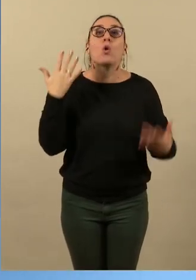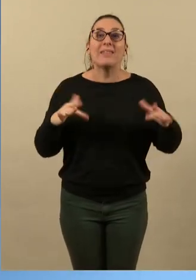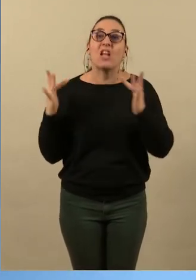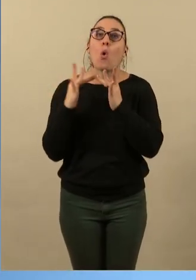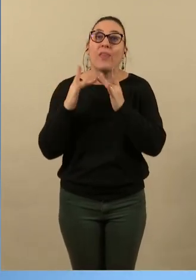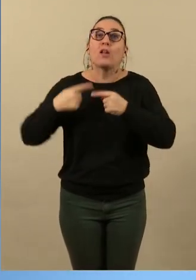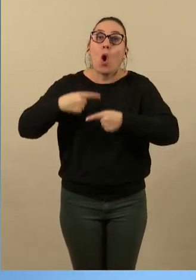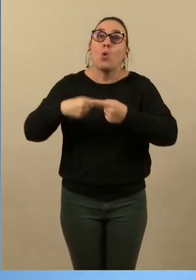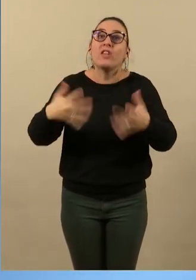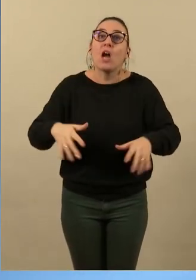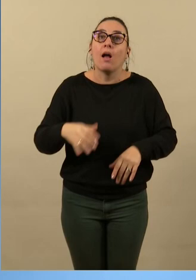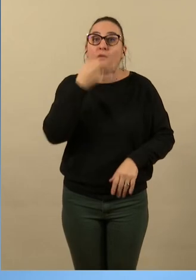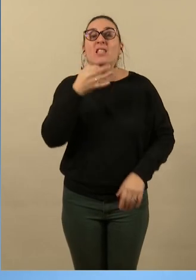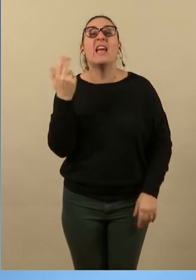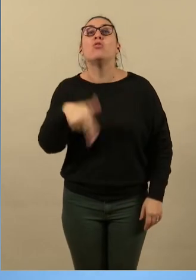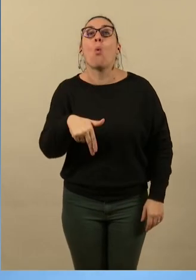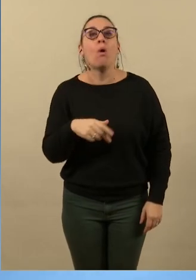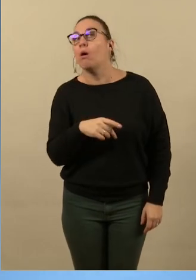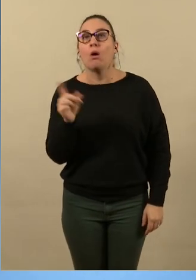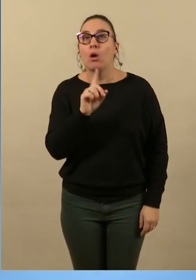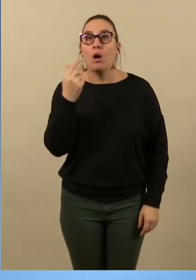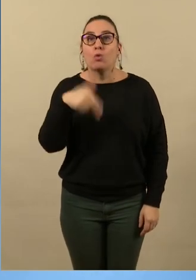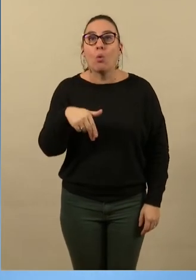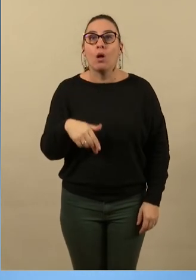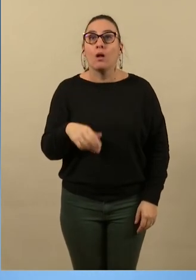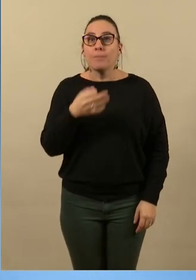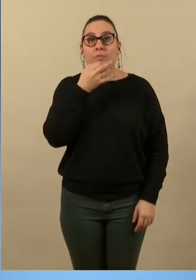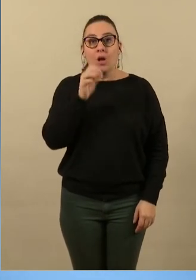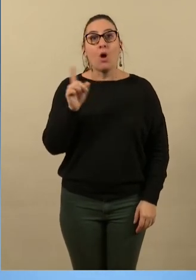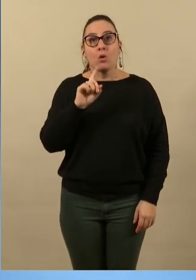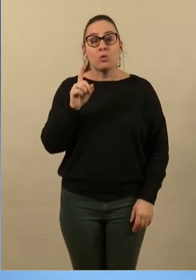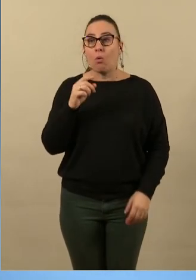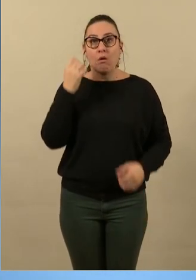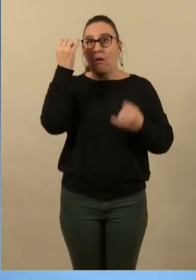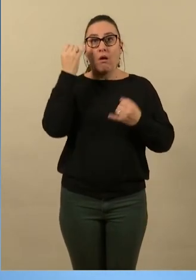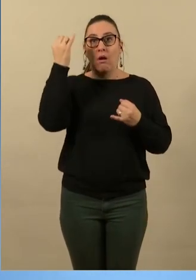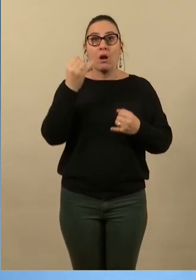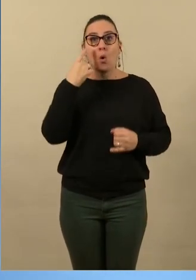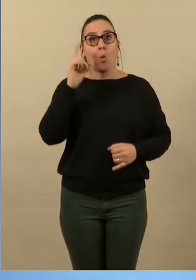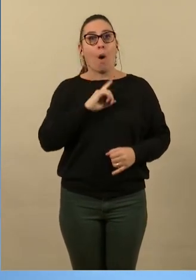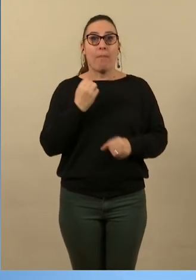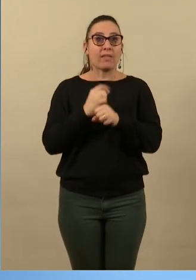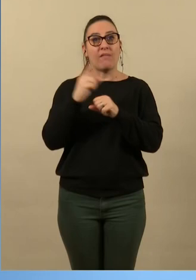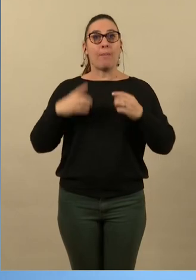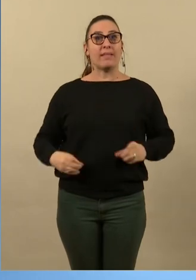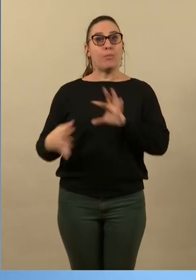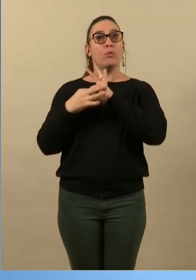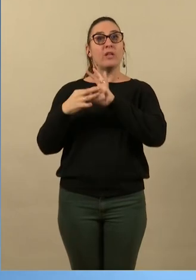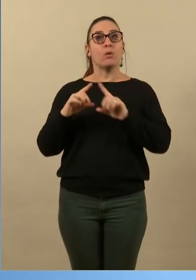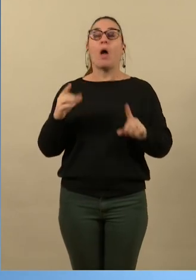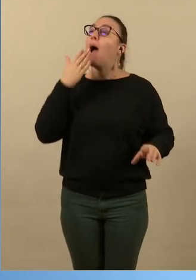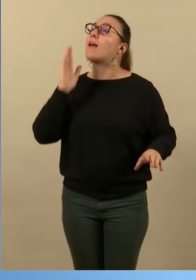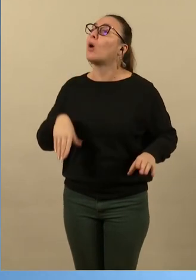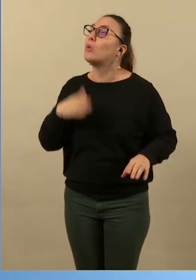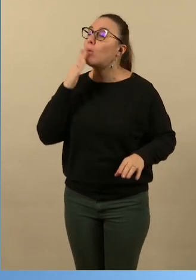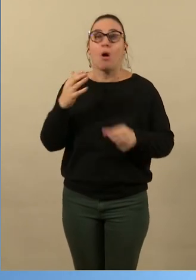aveelle ah parce que vous disiez non c'est pour ça je voyais dire non de la tête donc non non je dis non parce que c'est aberrant de penser qu'en fait on ne travaille pas avec les députés AC lesquels on peut travailler